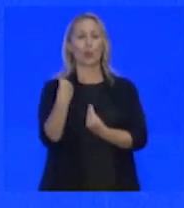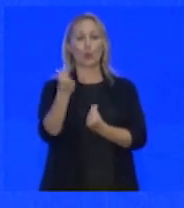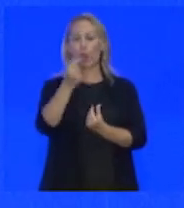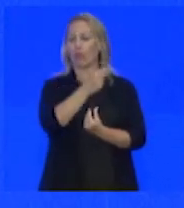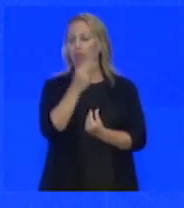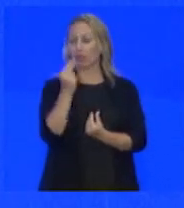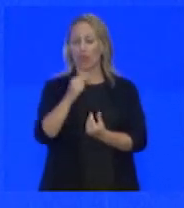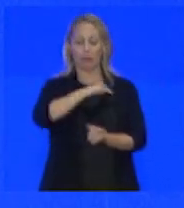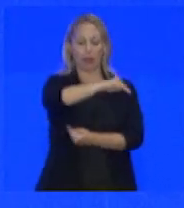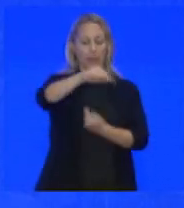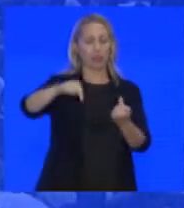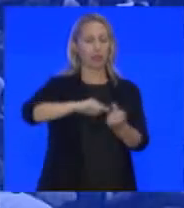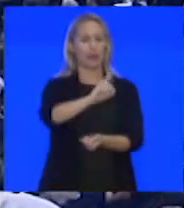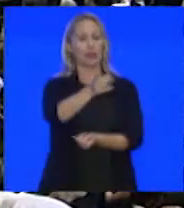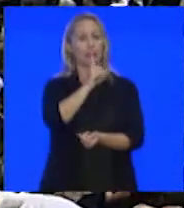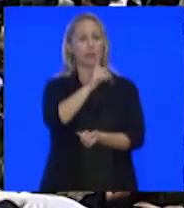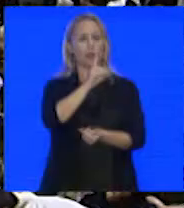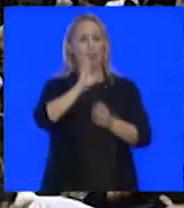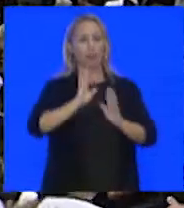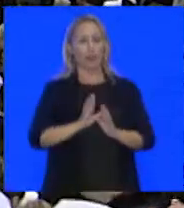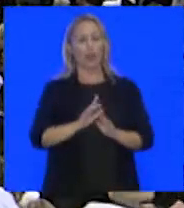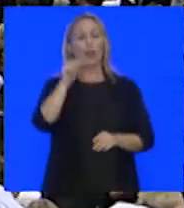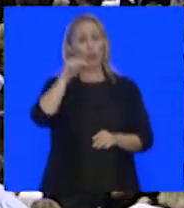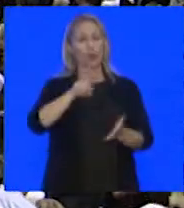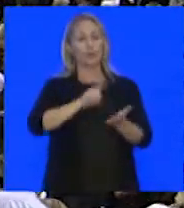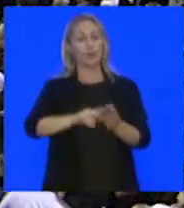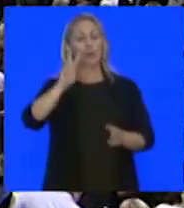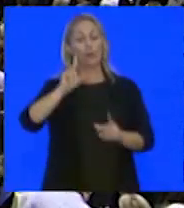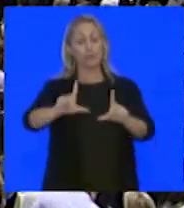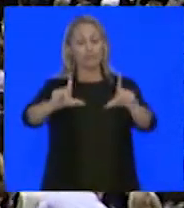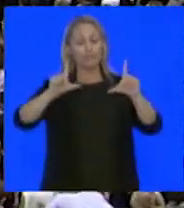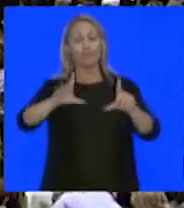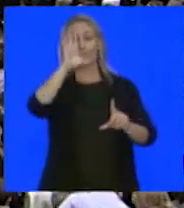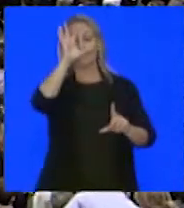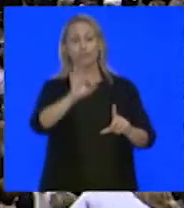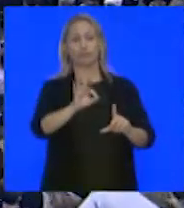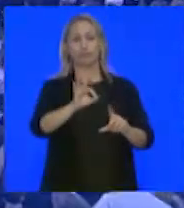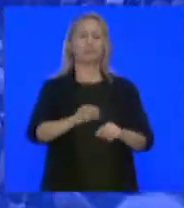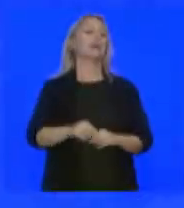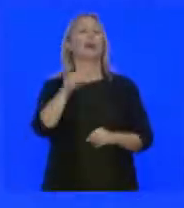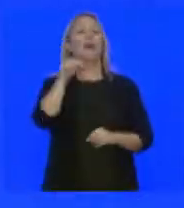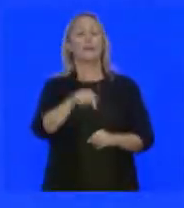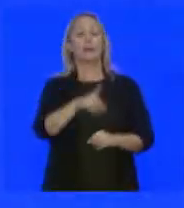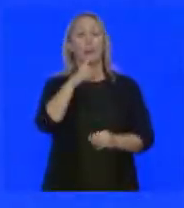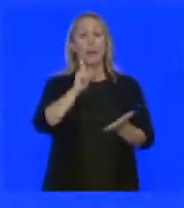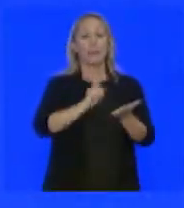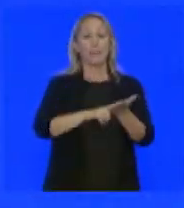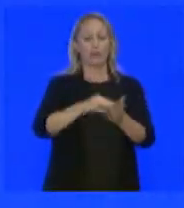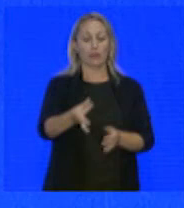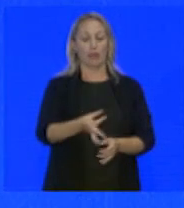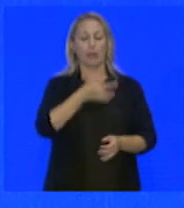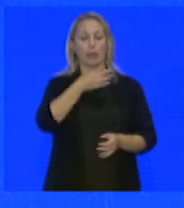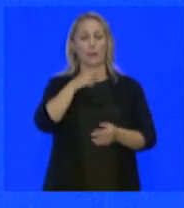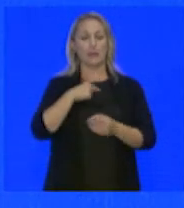ιδεοληψιών. Ας δούμε λοιπόν επιτέλους την αλήθεια κατάματα. Η υπερρύθμιση και ο ασφυκτικός